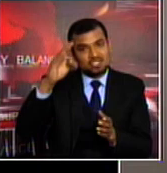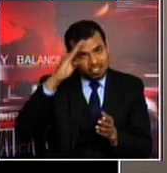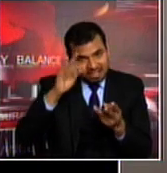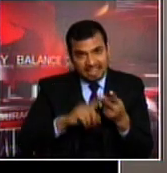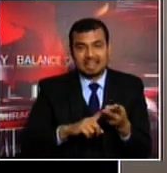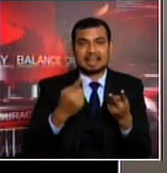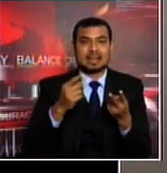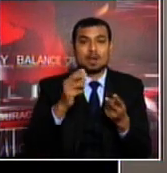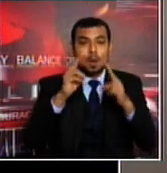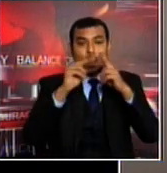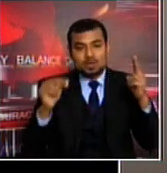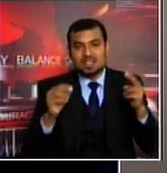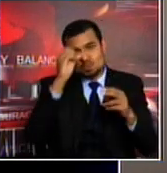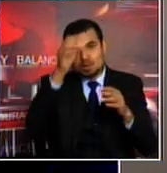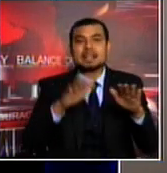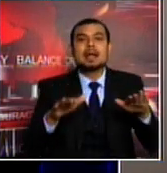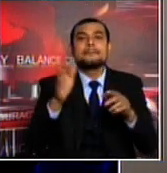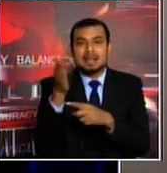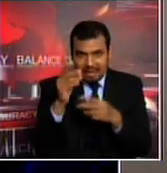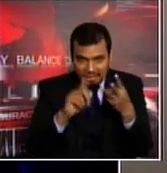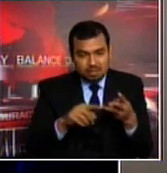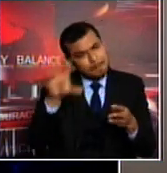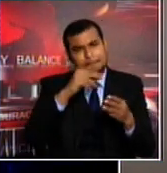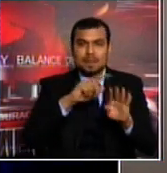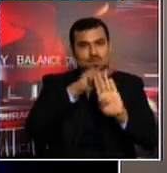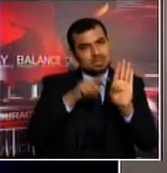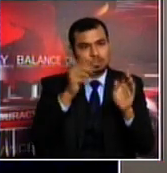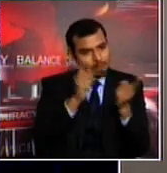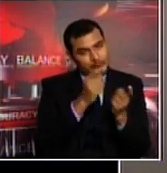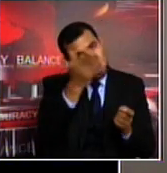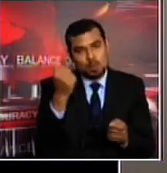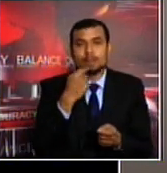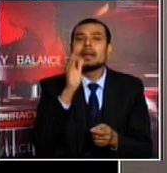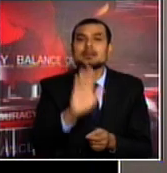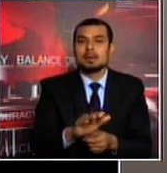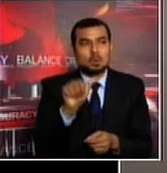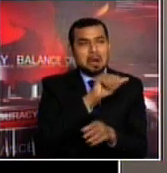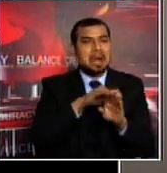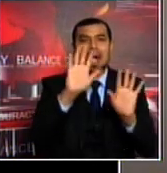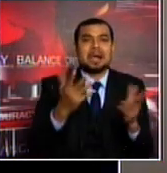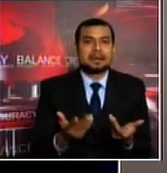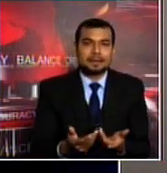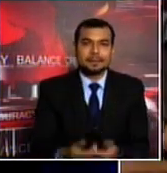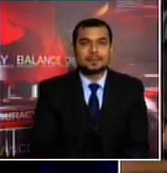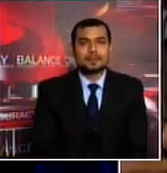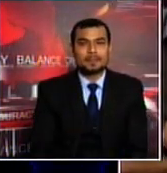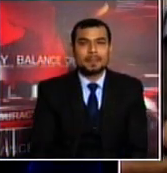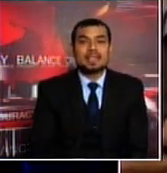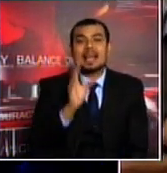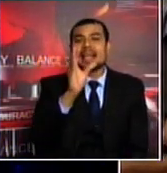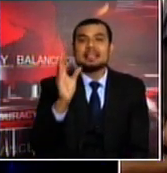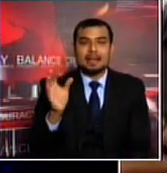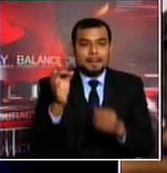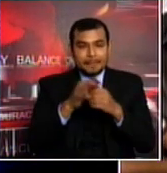भौतिक पूर्वाधार तथा यातायात मन्त्रालय सबै ओपन छ पोलिसी डिस्कसनमा, आउनु पऱ्यो, उहाँहरू आउनु भएको छैन।